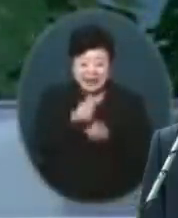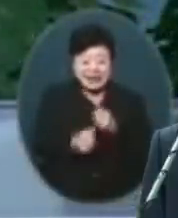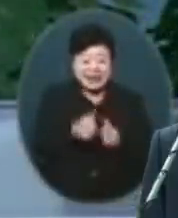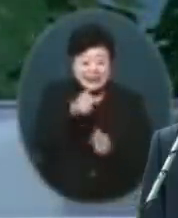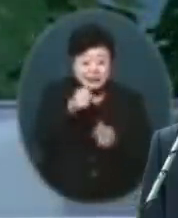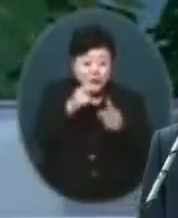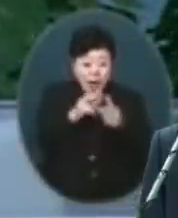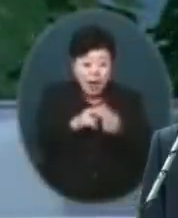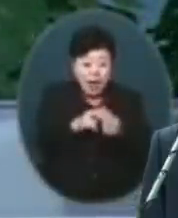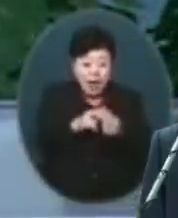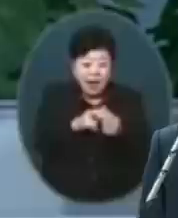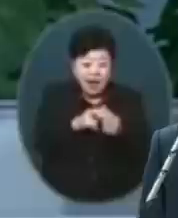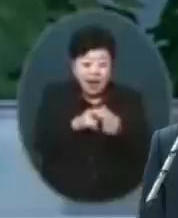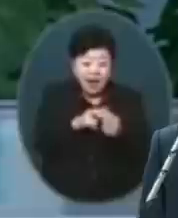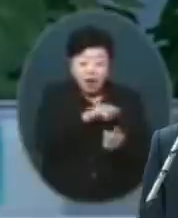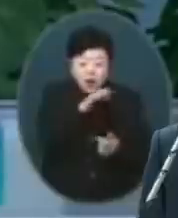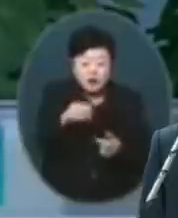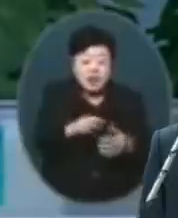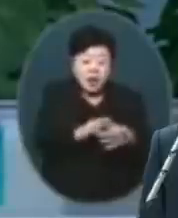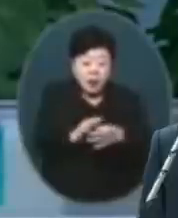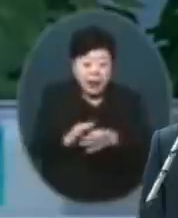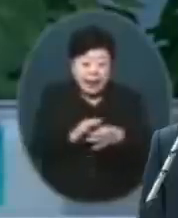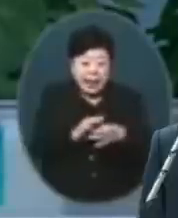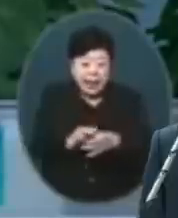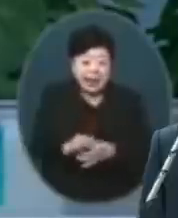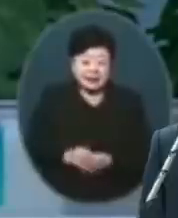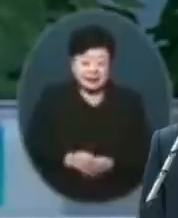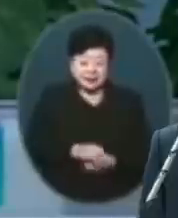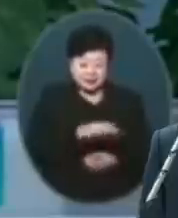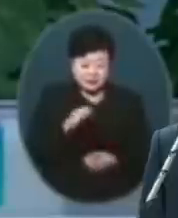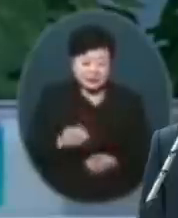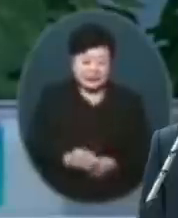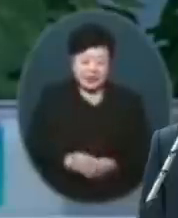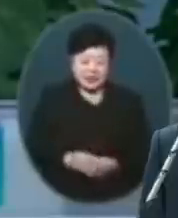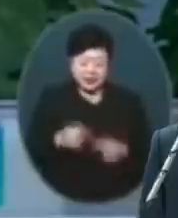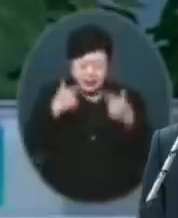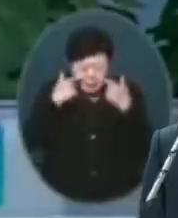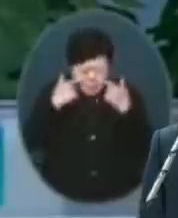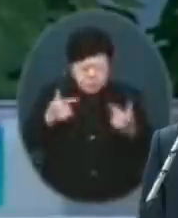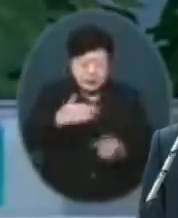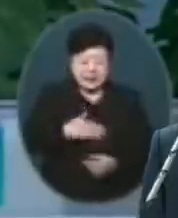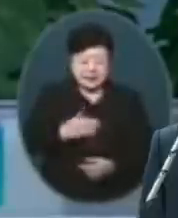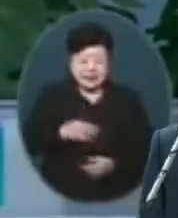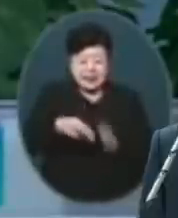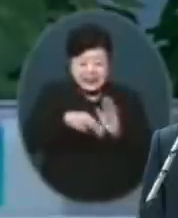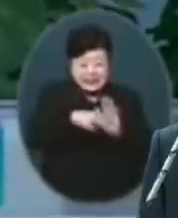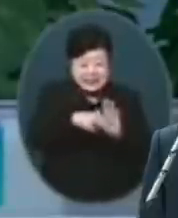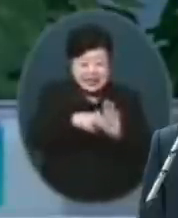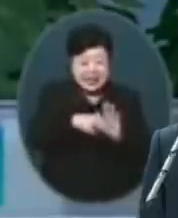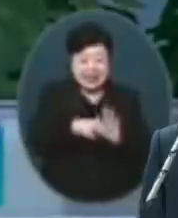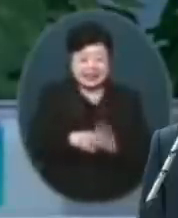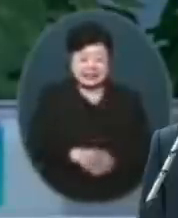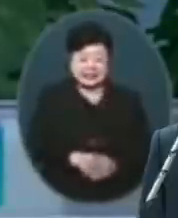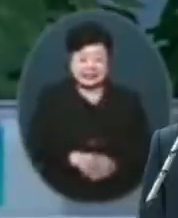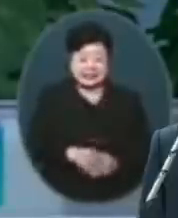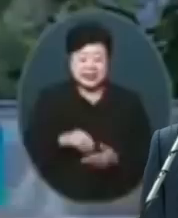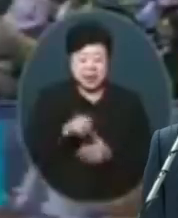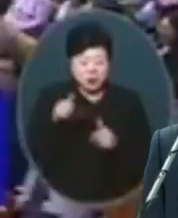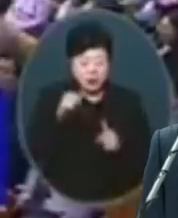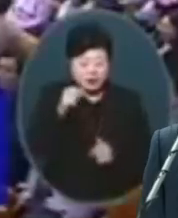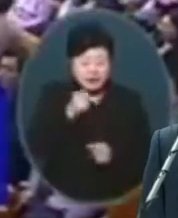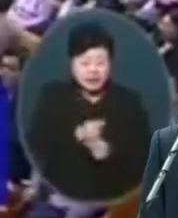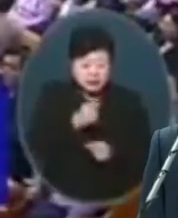하나님과 우리의 관계를 우리가 분명히 알아야 되는 것입니다. 이사야 43장 1절에 보면 야곱아